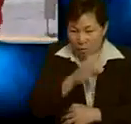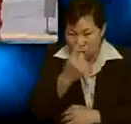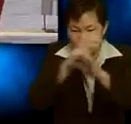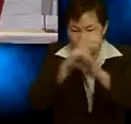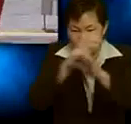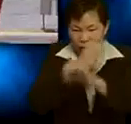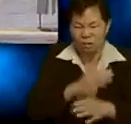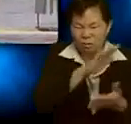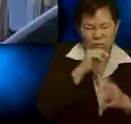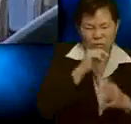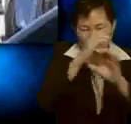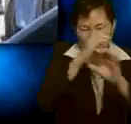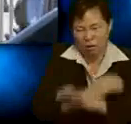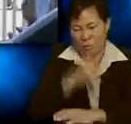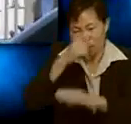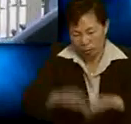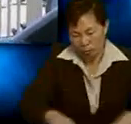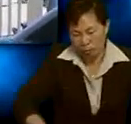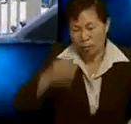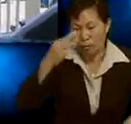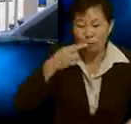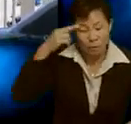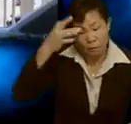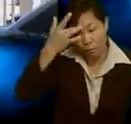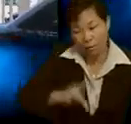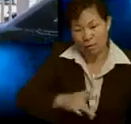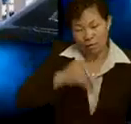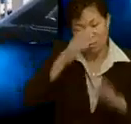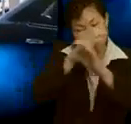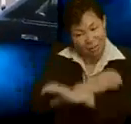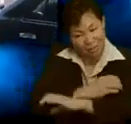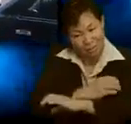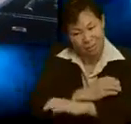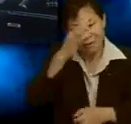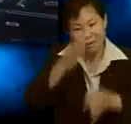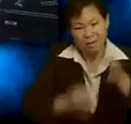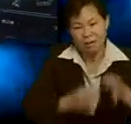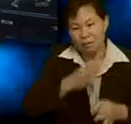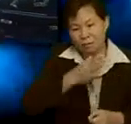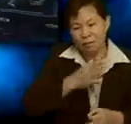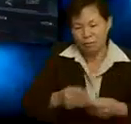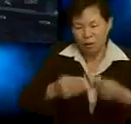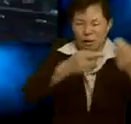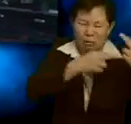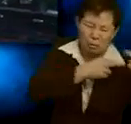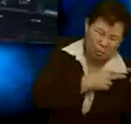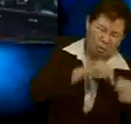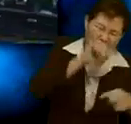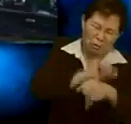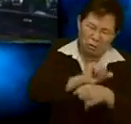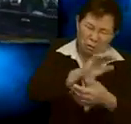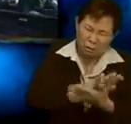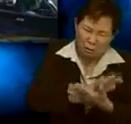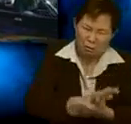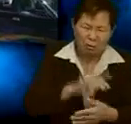sekolah ni tidak challenging. Tapi pada budak remaja yang pandai, dia akan rasa challenging. kalau guru-guru yang berbagi beban, membagi kerja-kerja